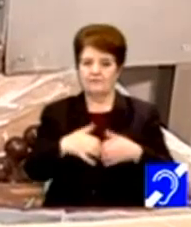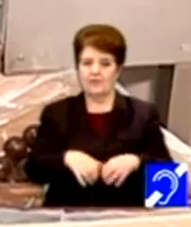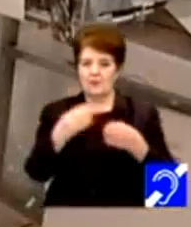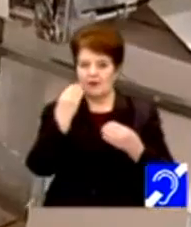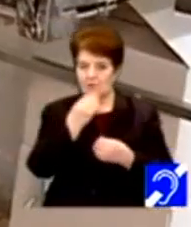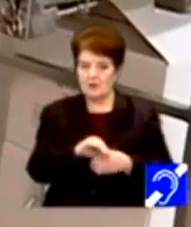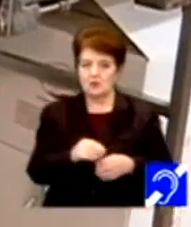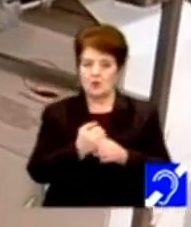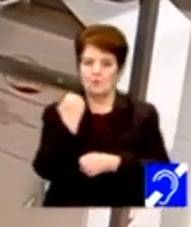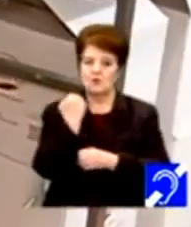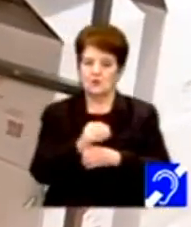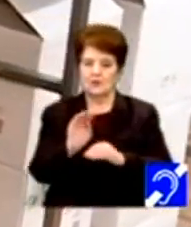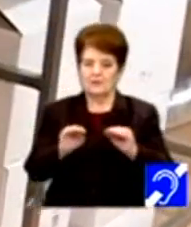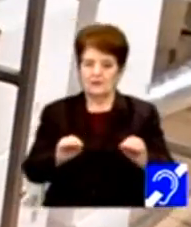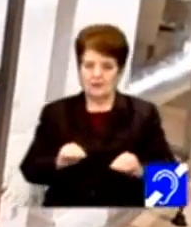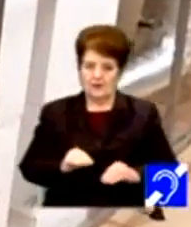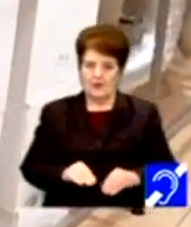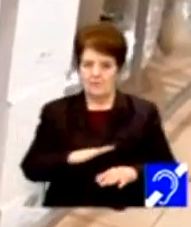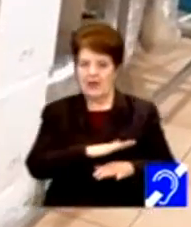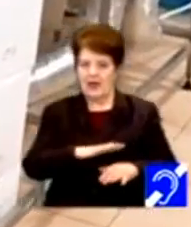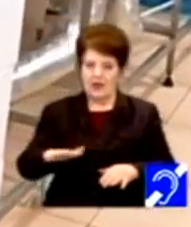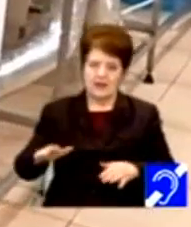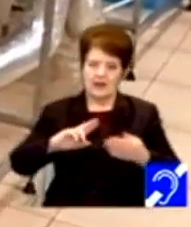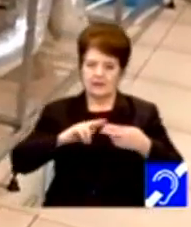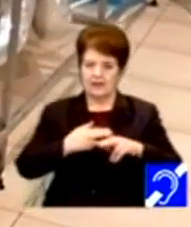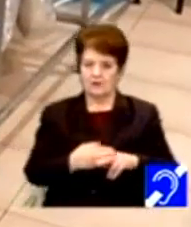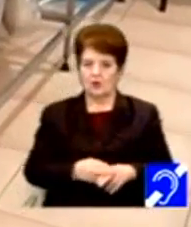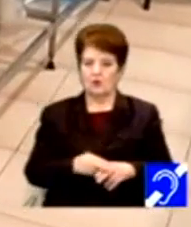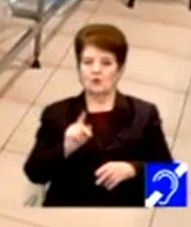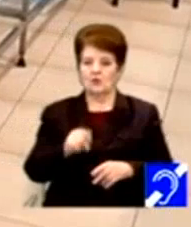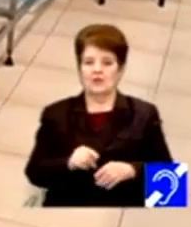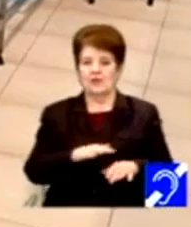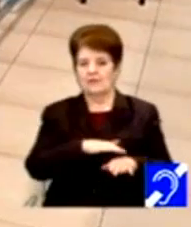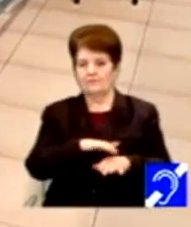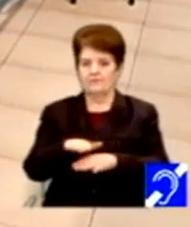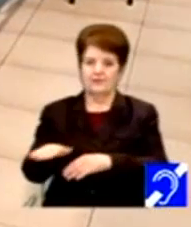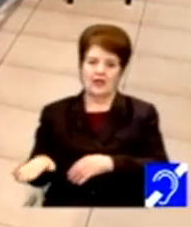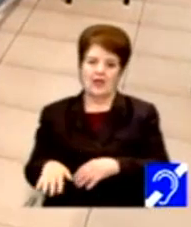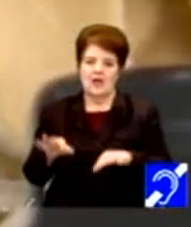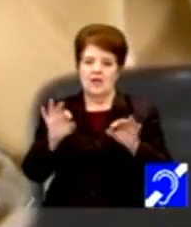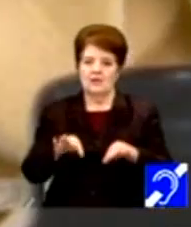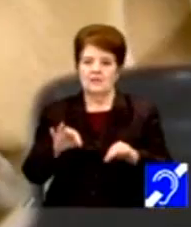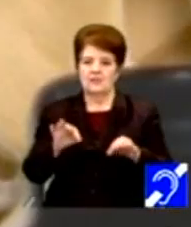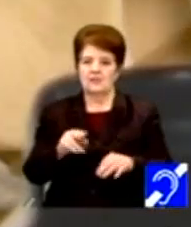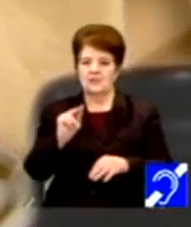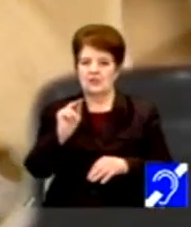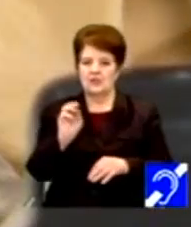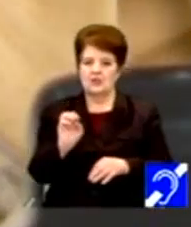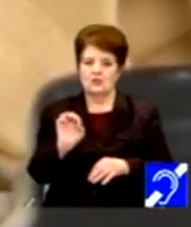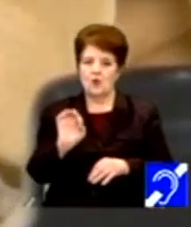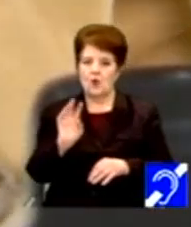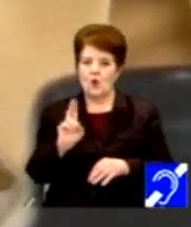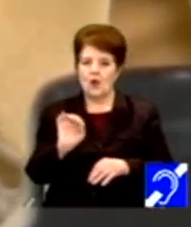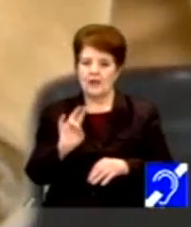performante, muncitorii așează fructele uscate pe linia tehnologică, unde trec printr-o cascadă de ciocolată, după care sunt răcite, ambalate